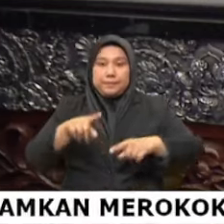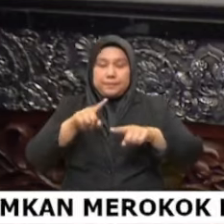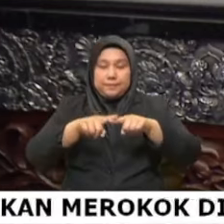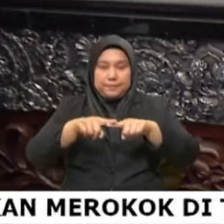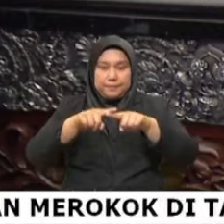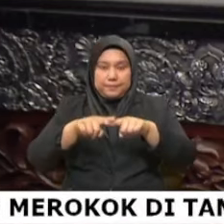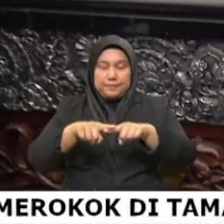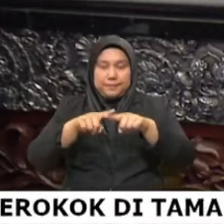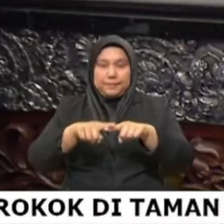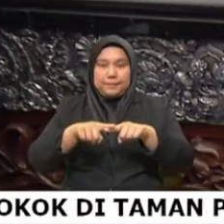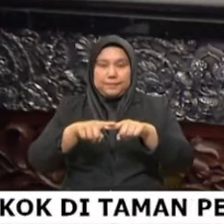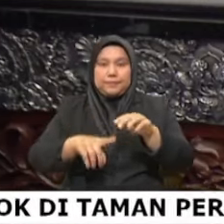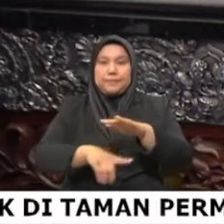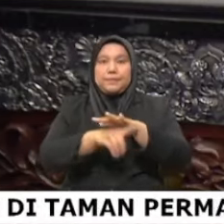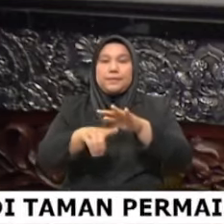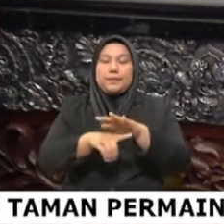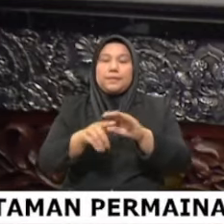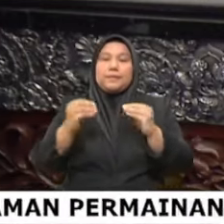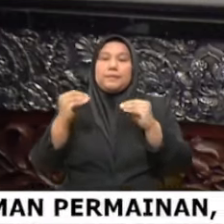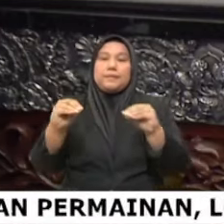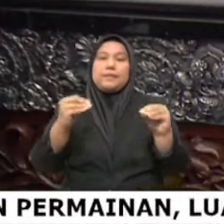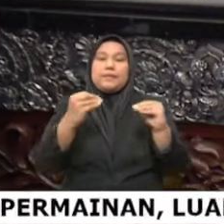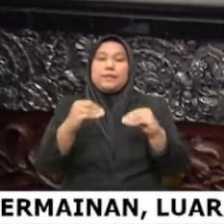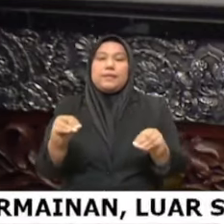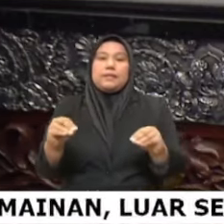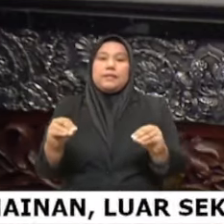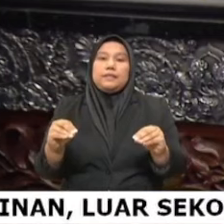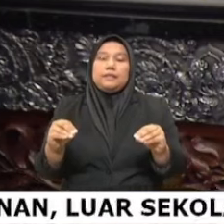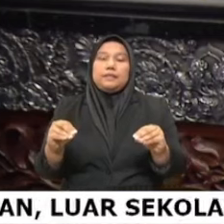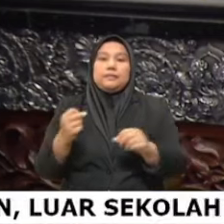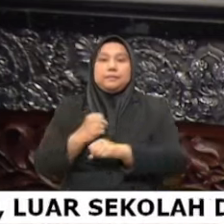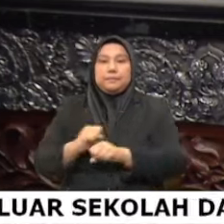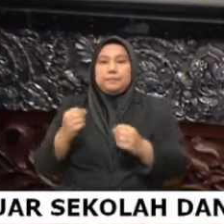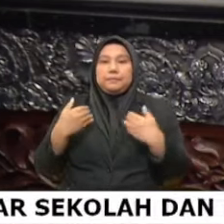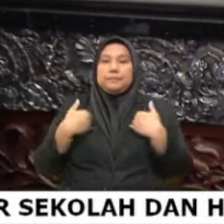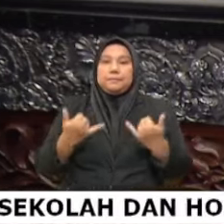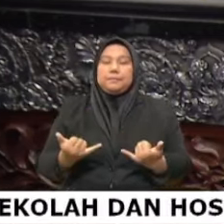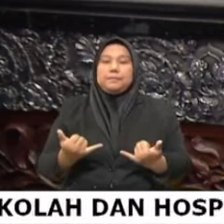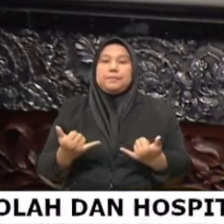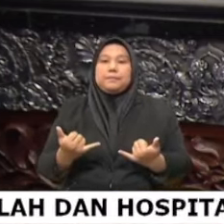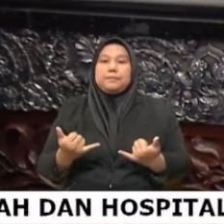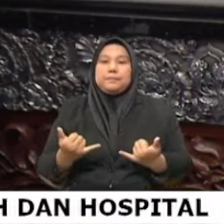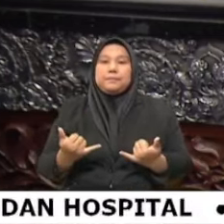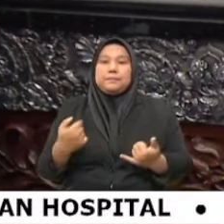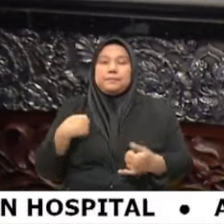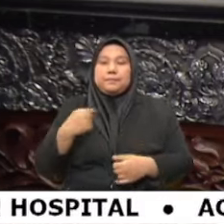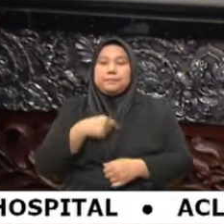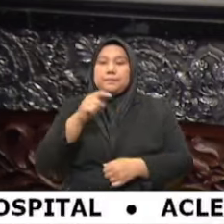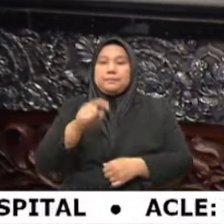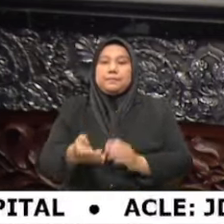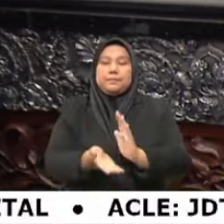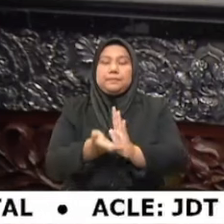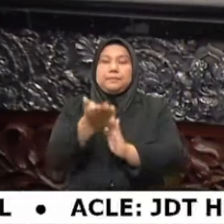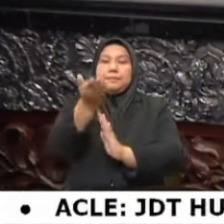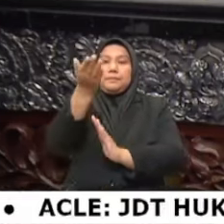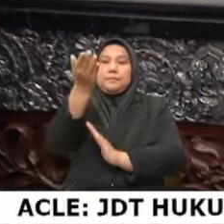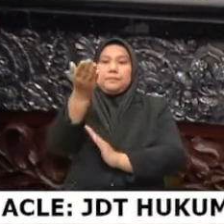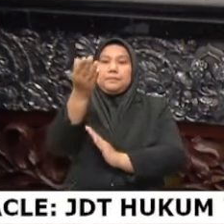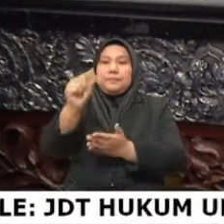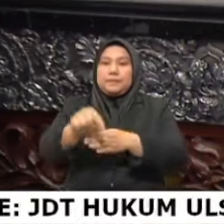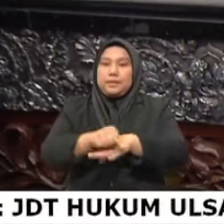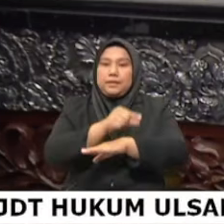kebergantungan kita dengan dasar pasaran yang sedia ada ini. Kita kena meningkatkan penggunaan ringgit